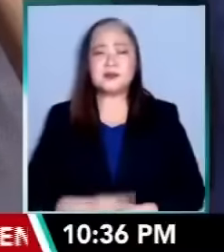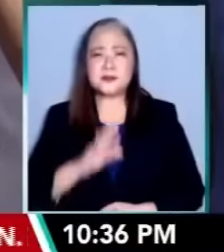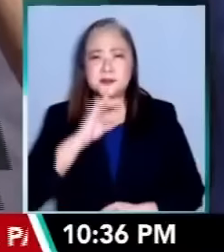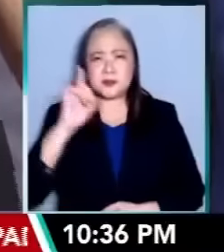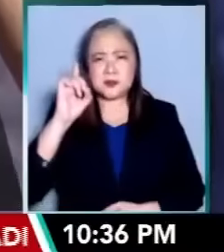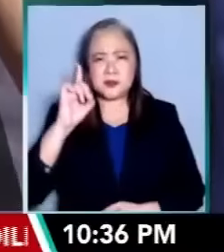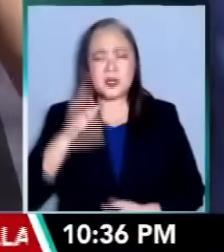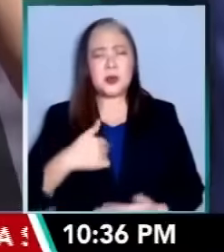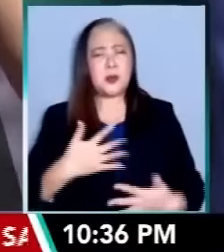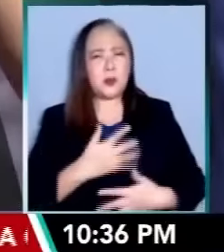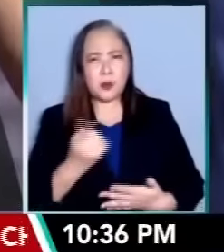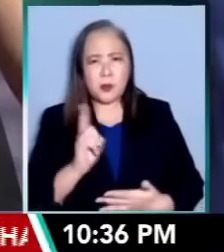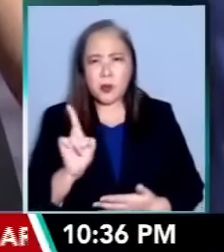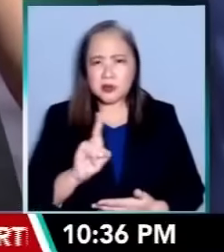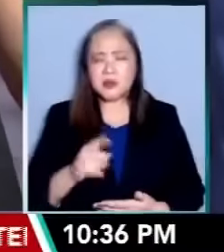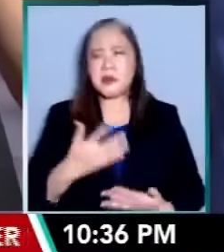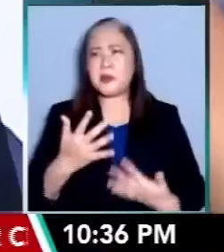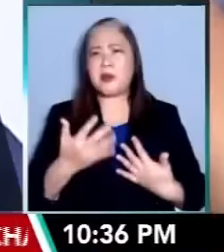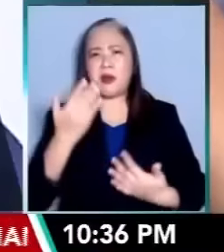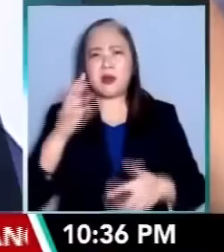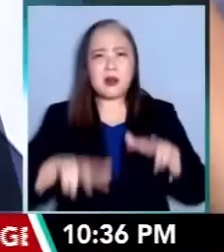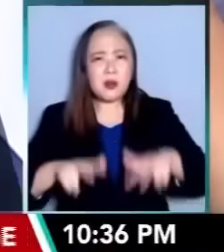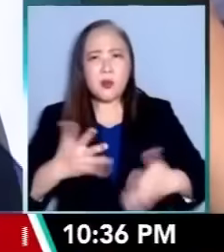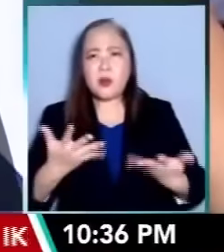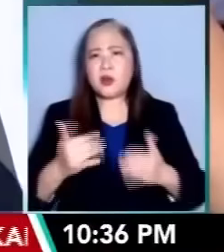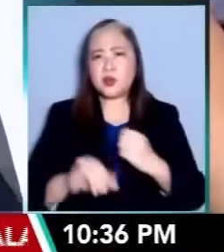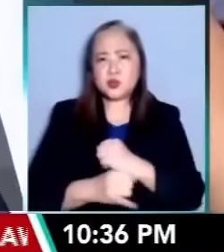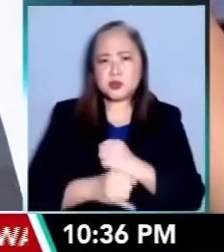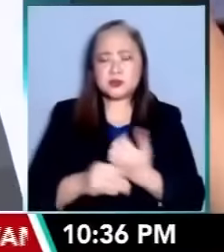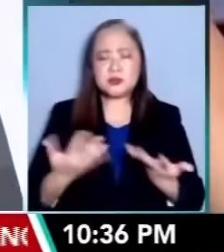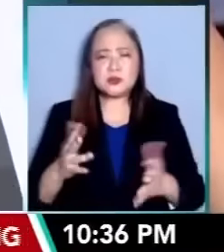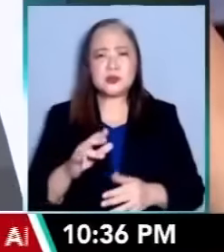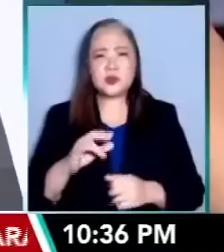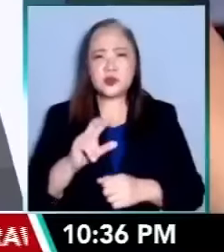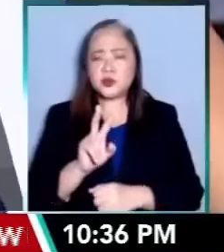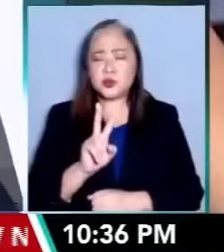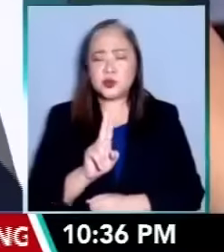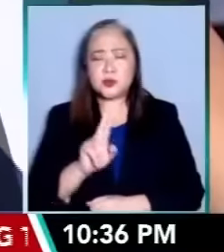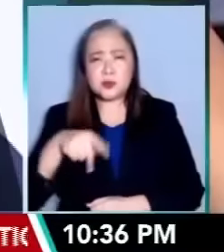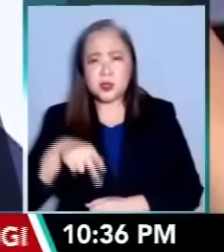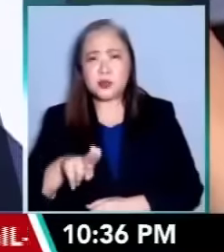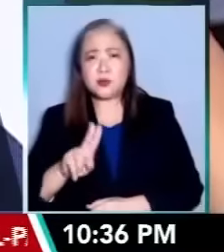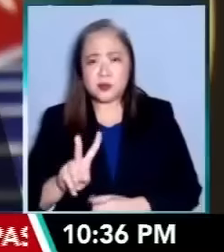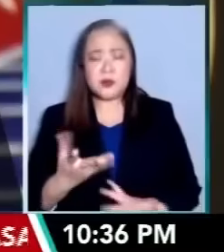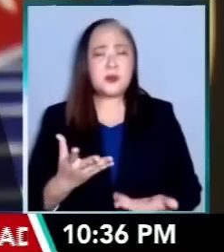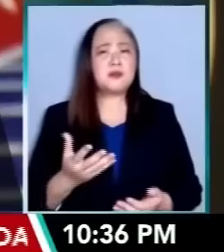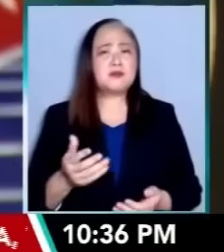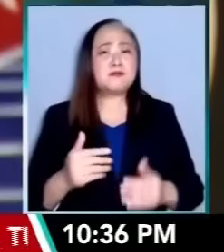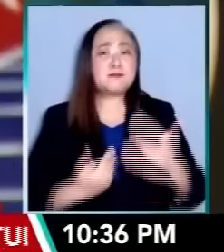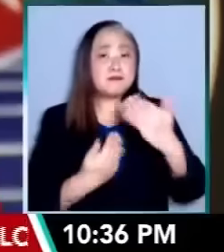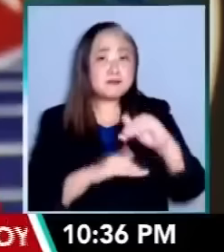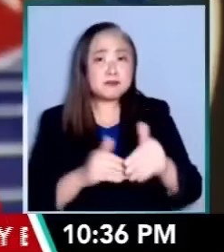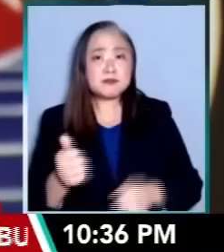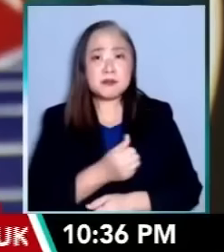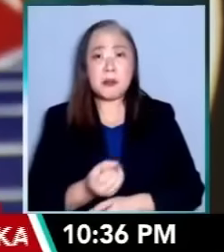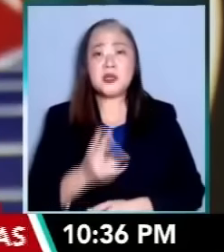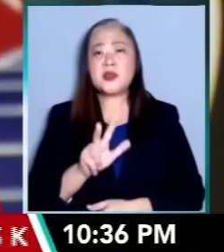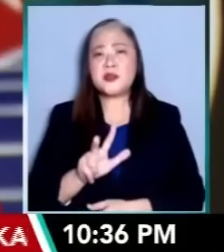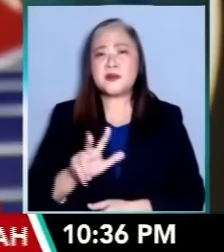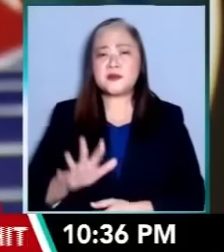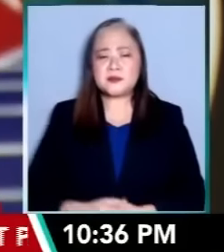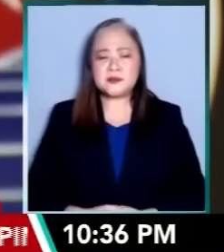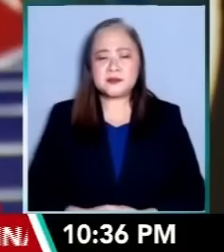po ang mga UV, pag nawala po ang mga jeep, ay aabot po ng 35 pesos yung minimum na pamasahe. Karamihan ng mga